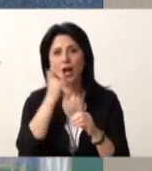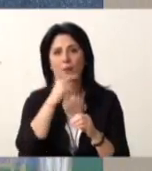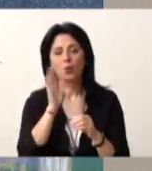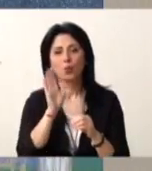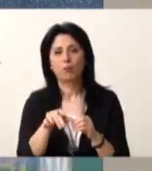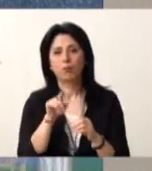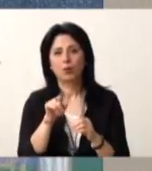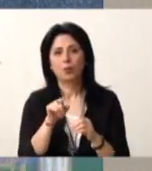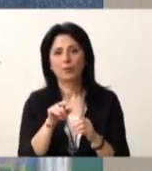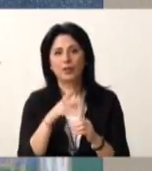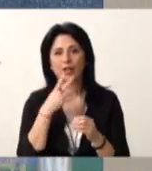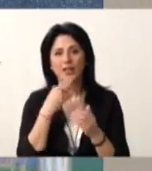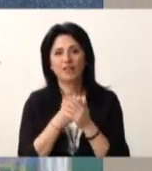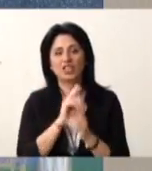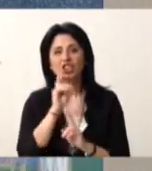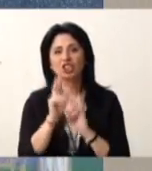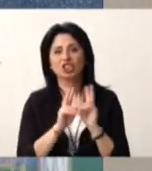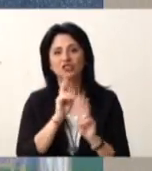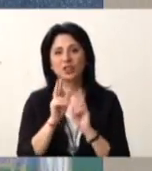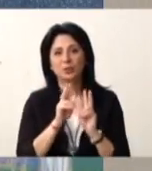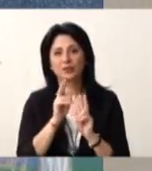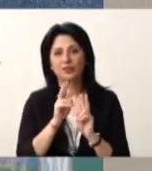უფრო თავისი ჩივილებს